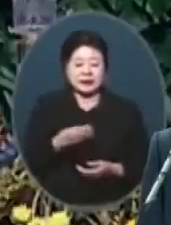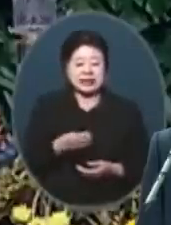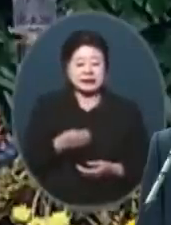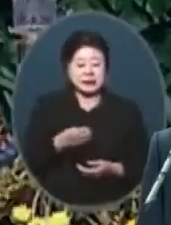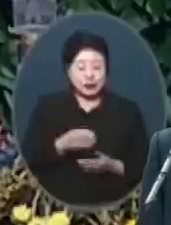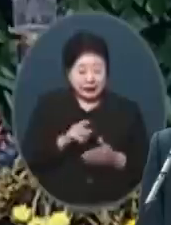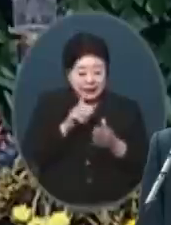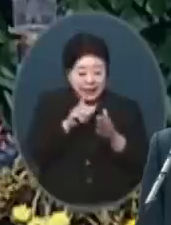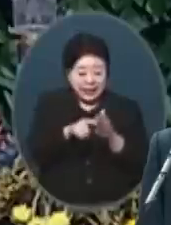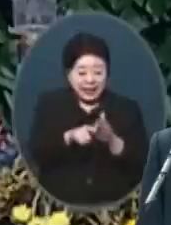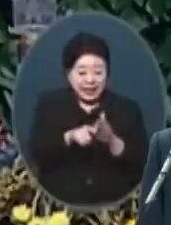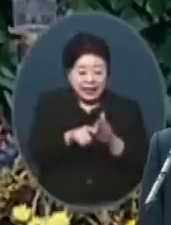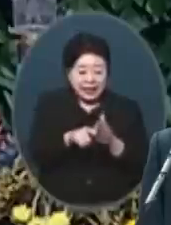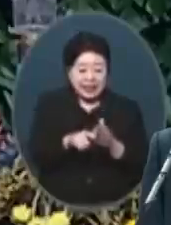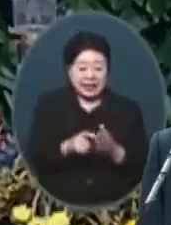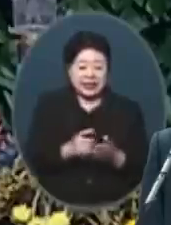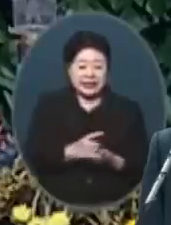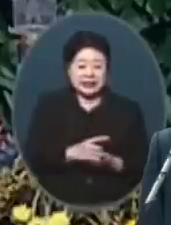1840년에는 시속